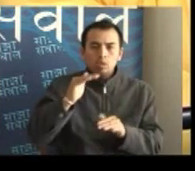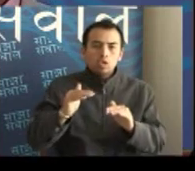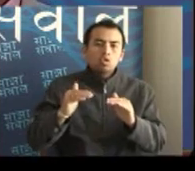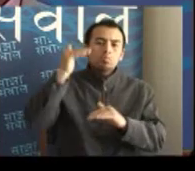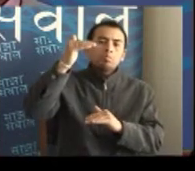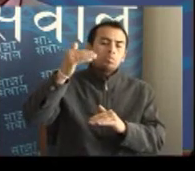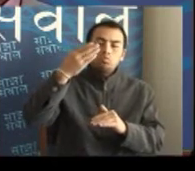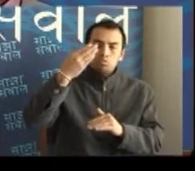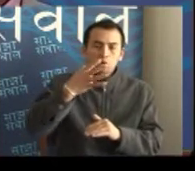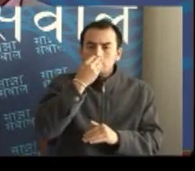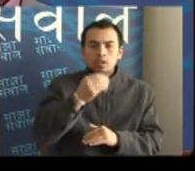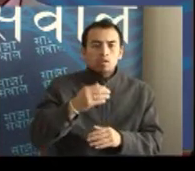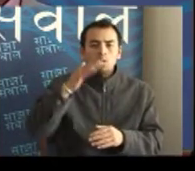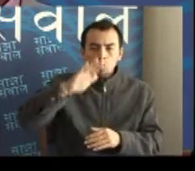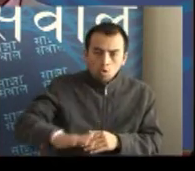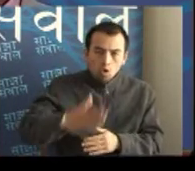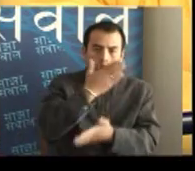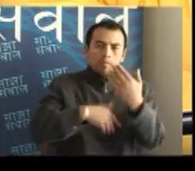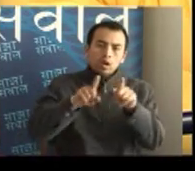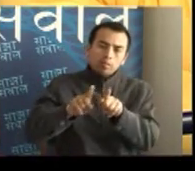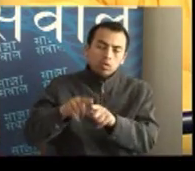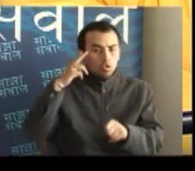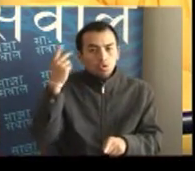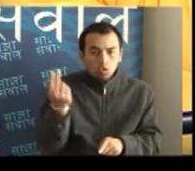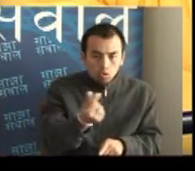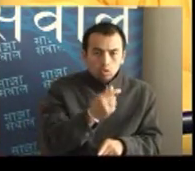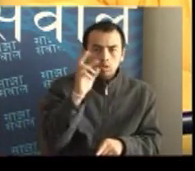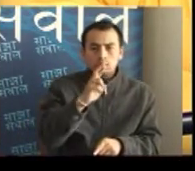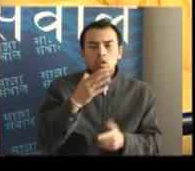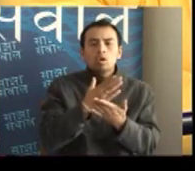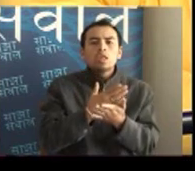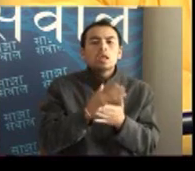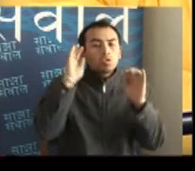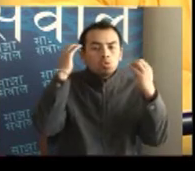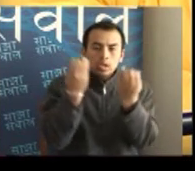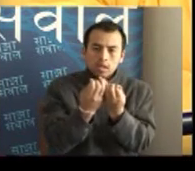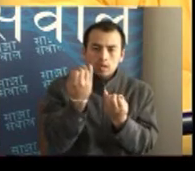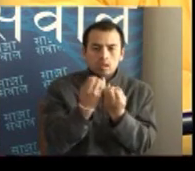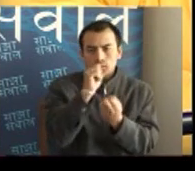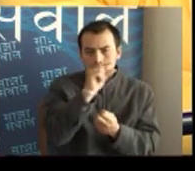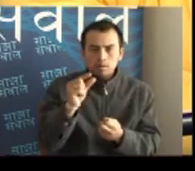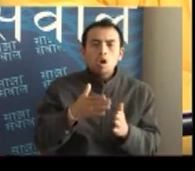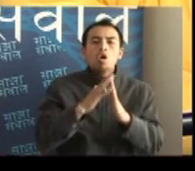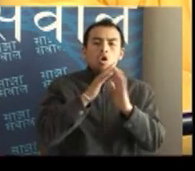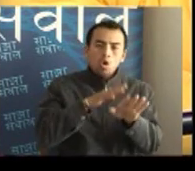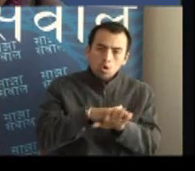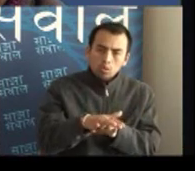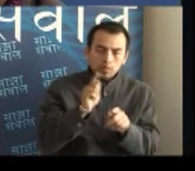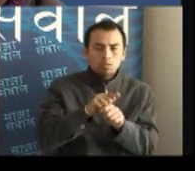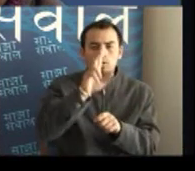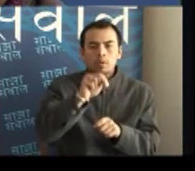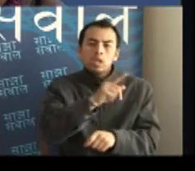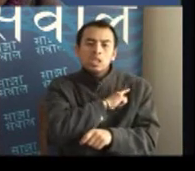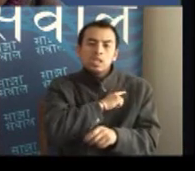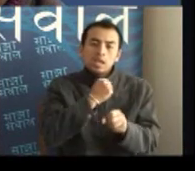पनि बनाउनु पऱ्यो, होचो या अपाङ्ग व्यक्ति पनिलाई पनि सहज र त्यसलाई पनि कसरी सेभिङ हुने त्यो खालको घरहरू बनाउनु पऱ्यो,